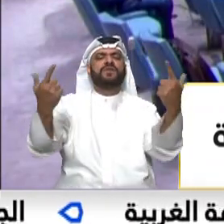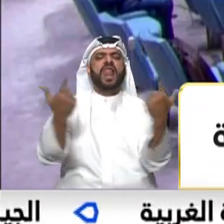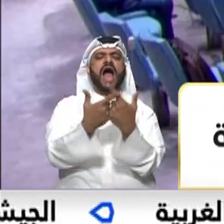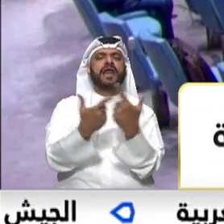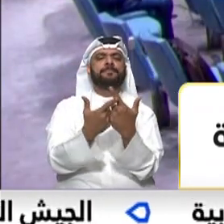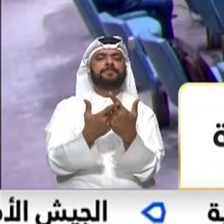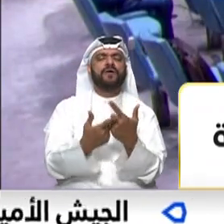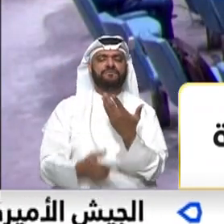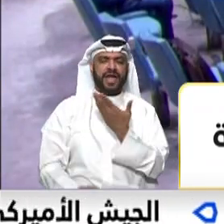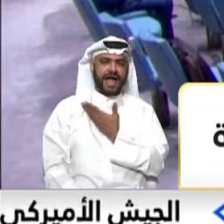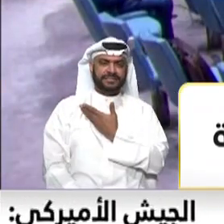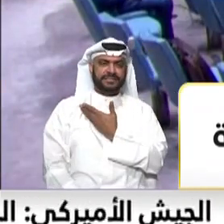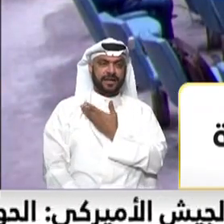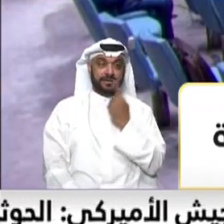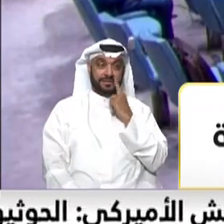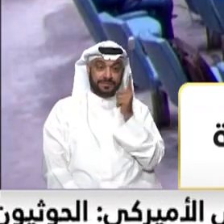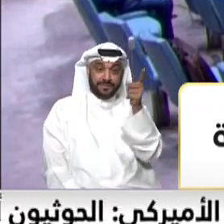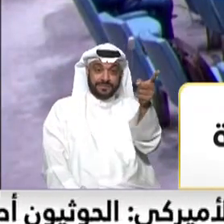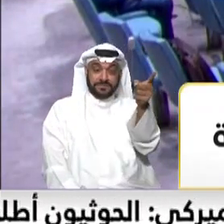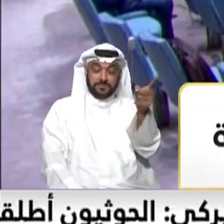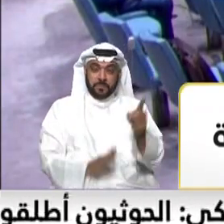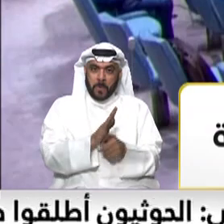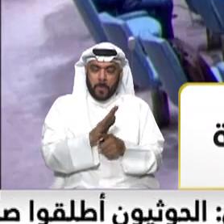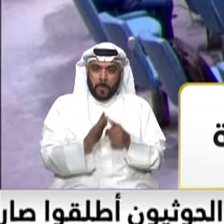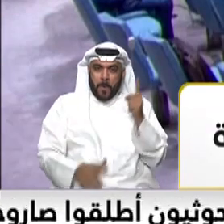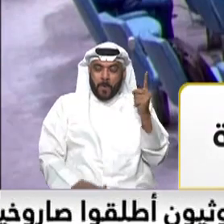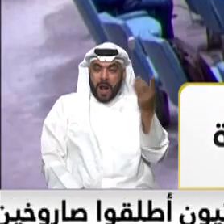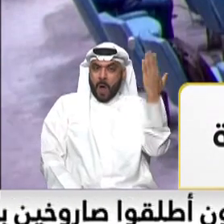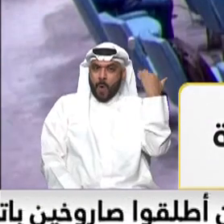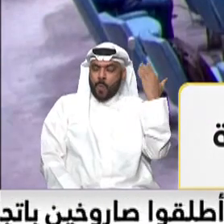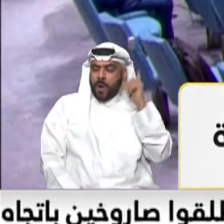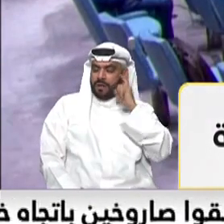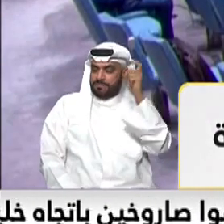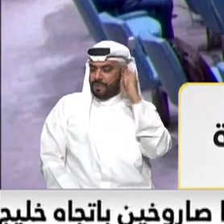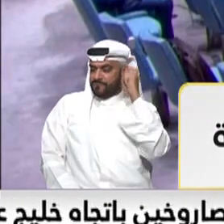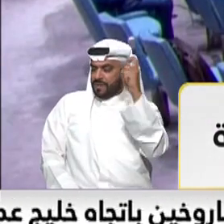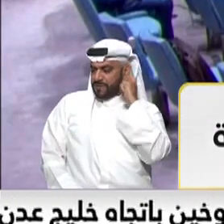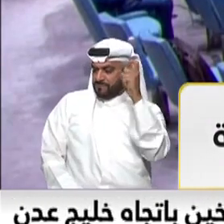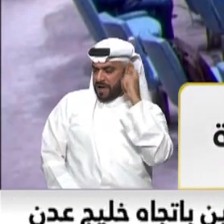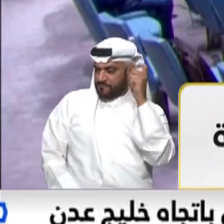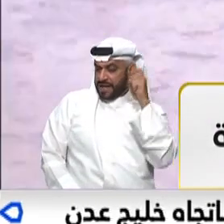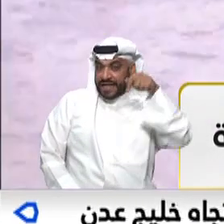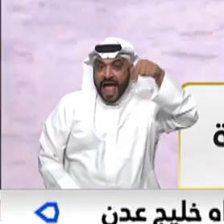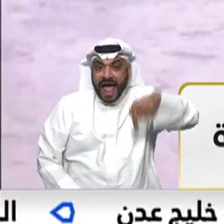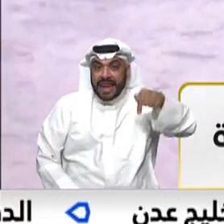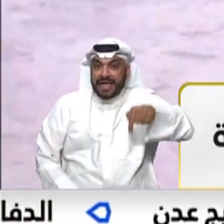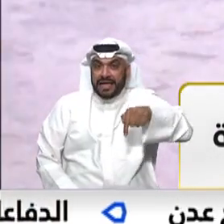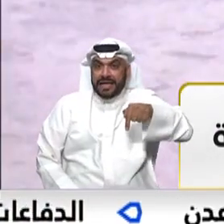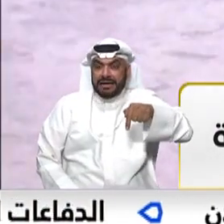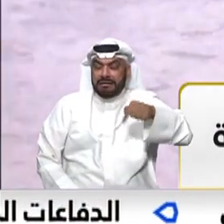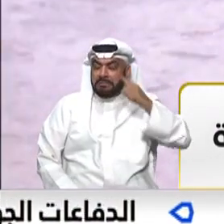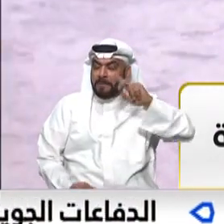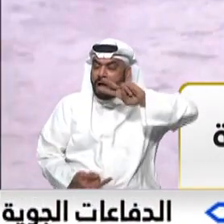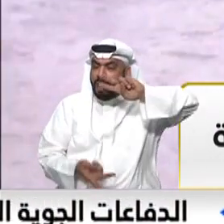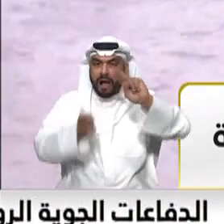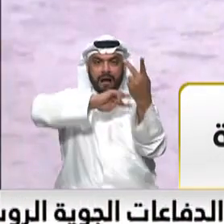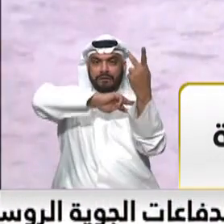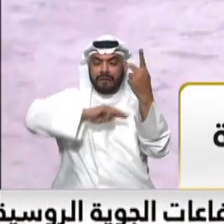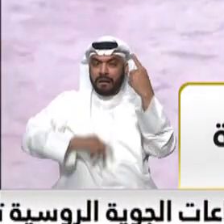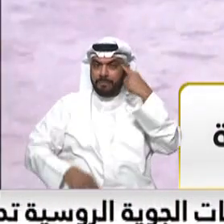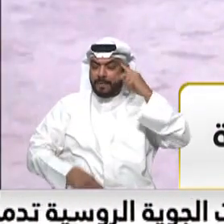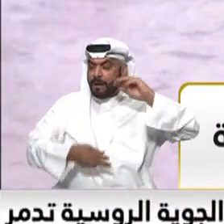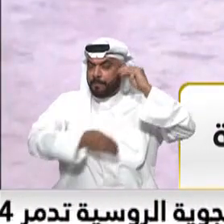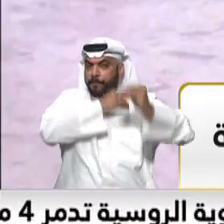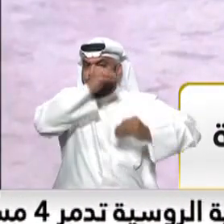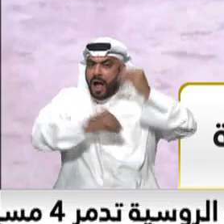في غزة، والذي أعلنه الرئيس جو بايدن الأسبوع الماضي. ويرحب مشروع القرار الأمريكي باقتراح وقف إطلاق